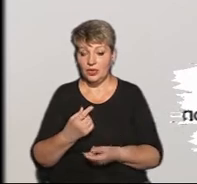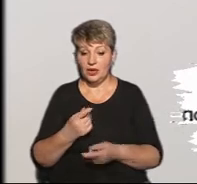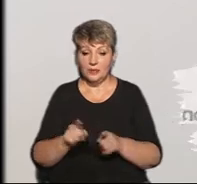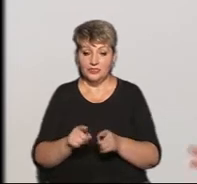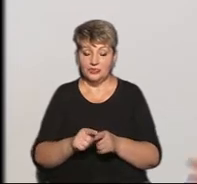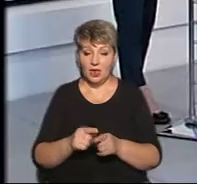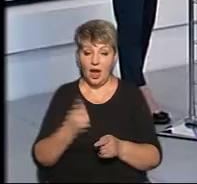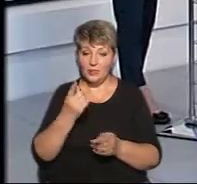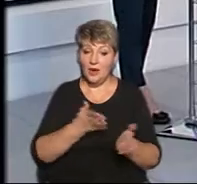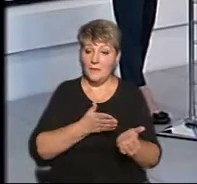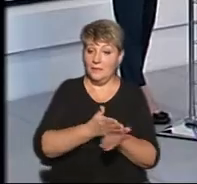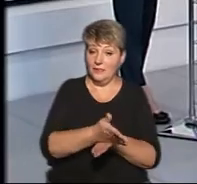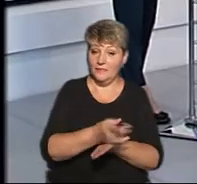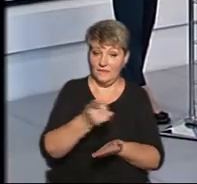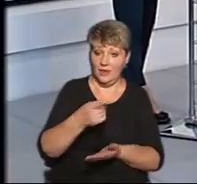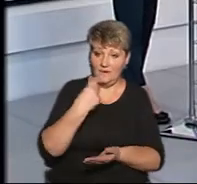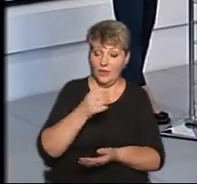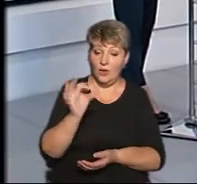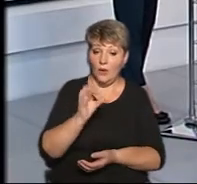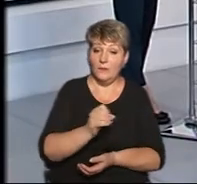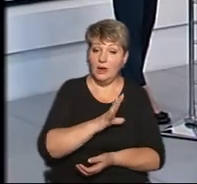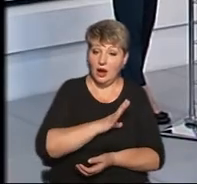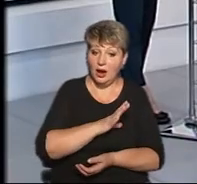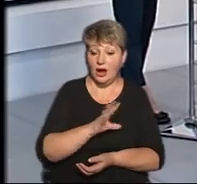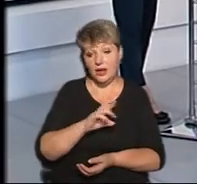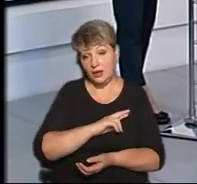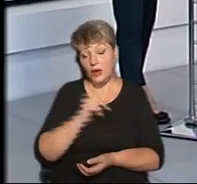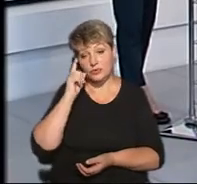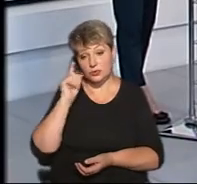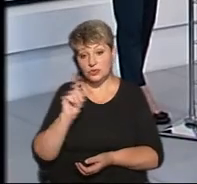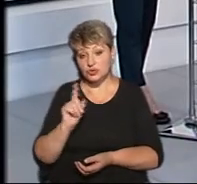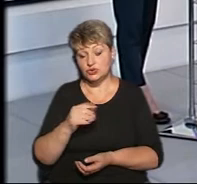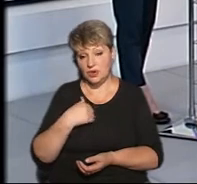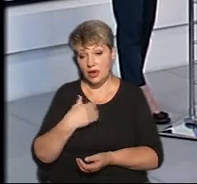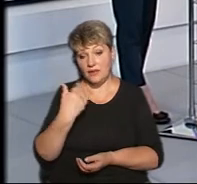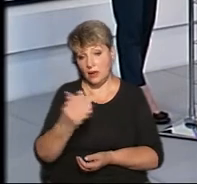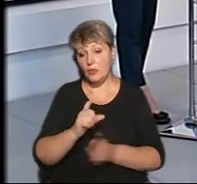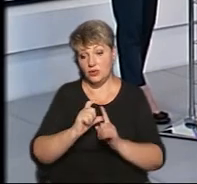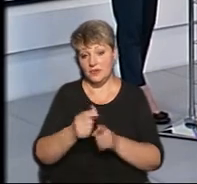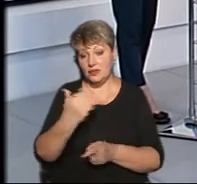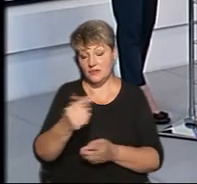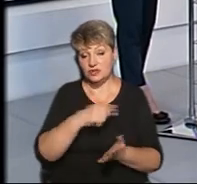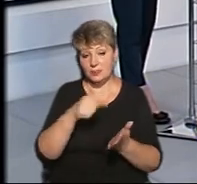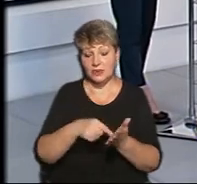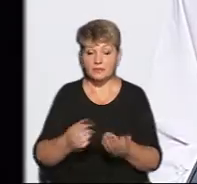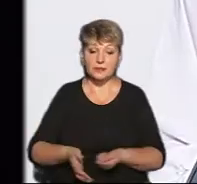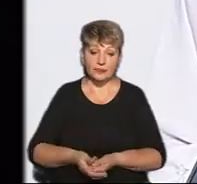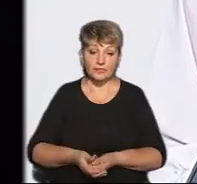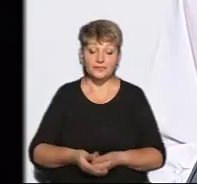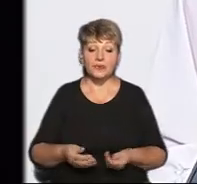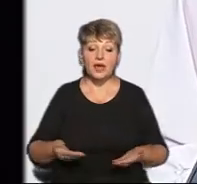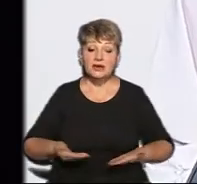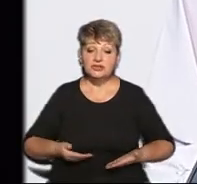однобоке висвітлення ситуації, але, ну, якби, я думаю, що вичерпно відповіла на ваше питання. Жителі Черкас